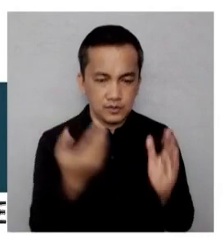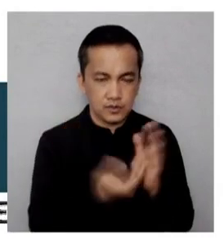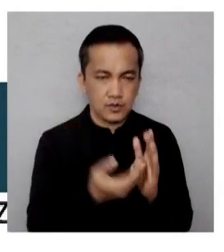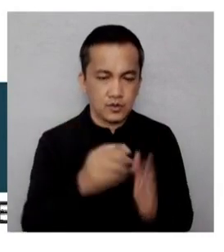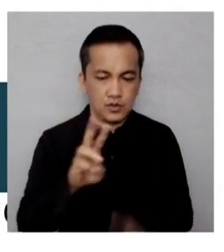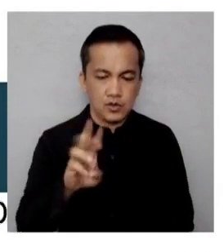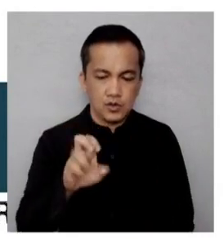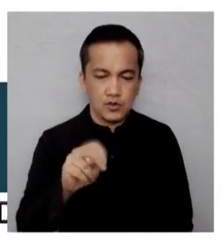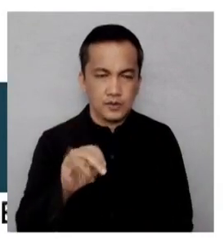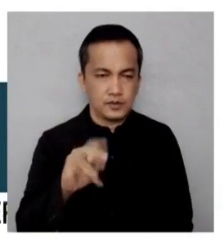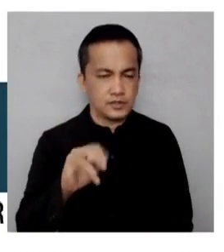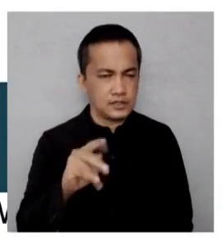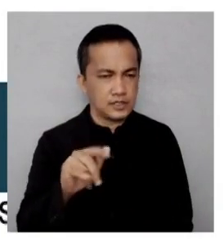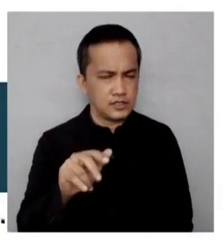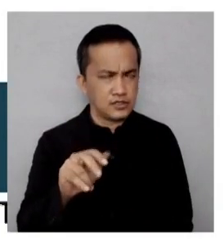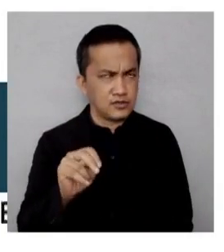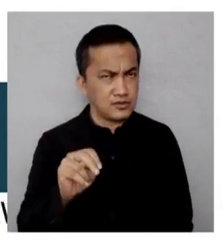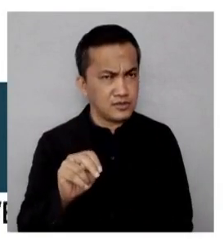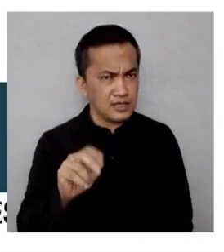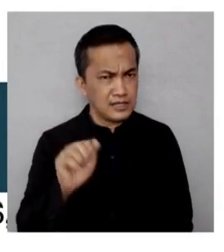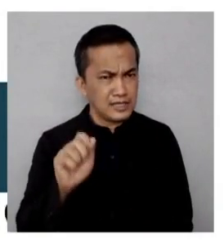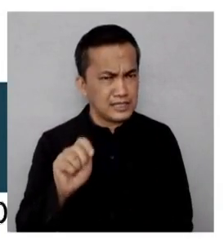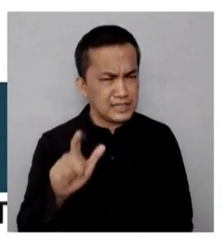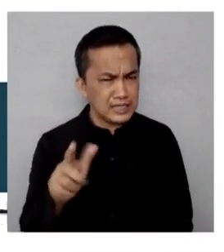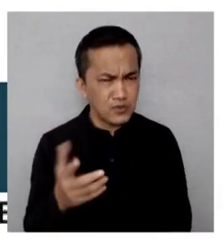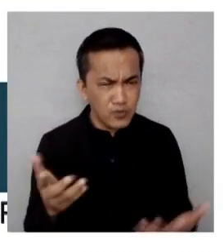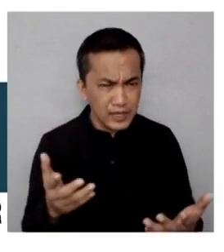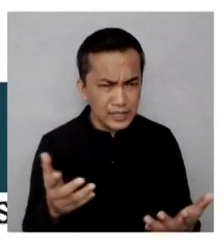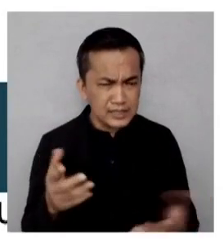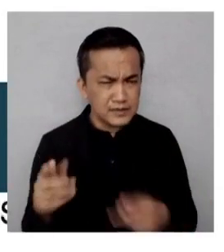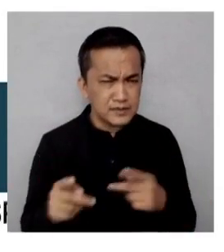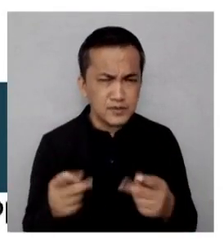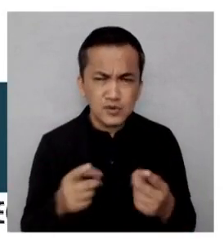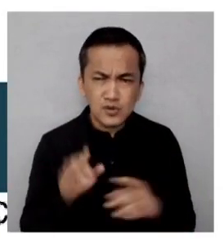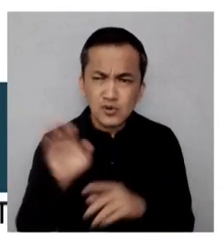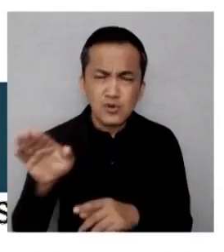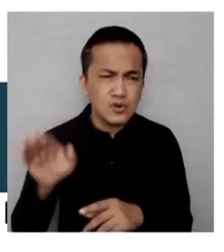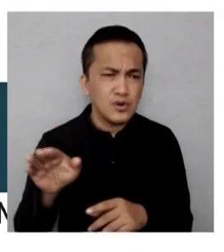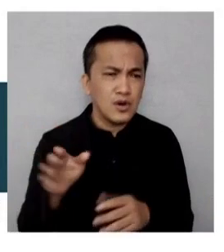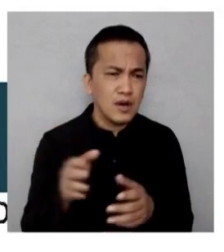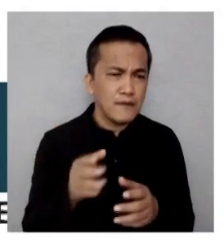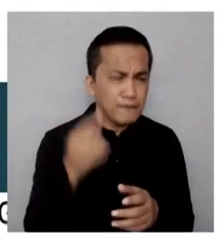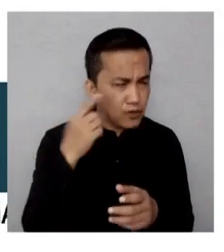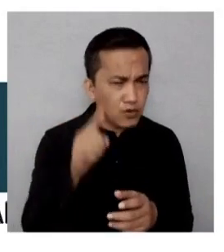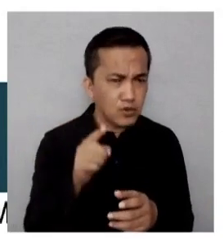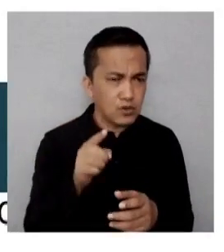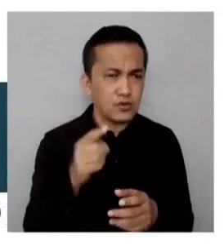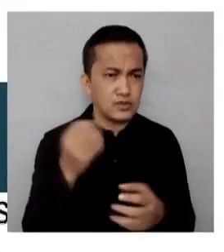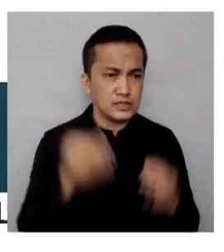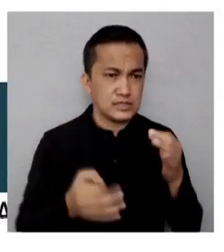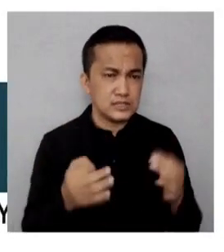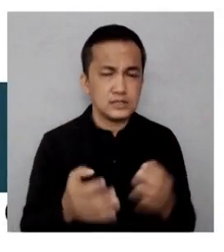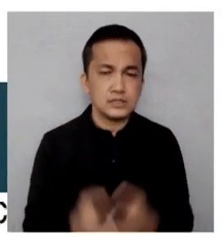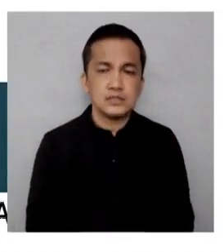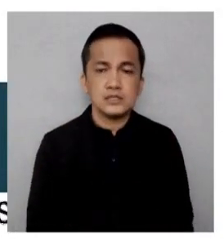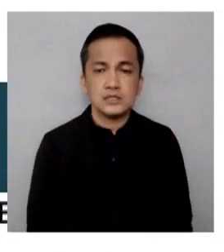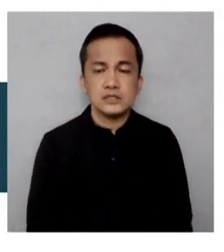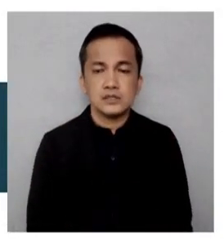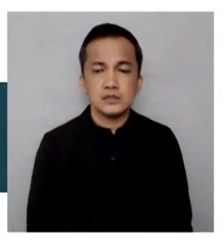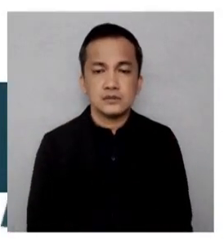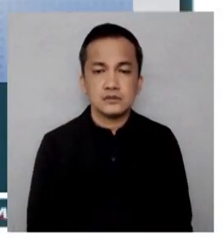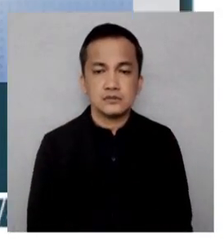the ATL, then where do the residents go for justice? Well, we respect, no,